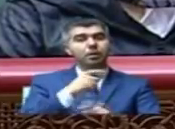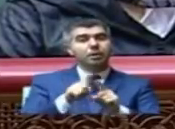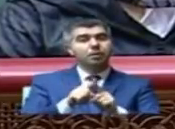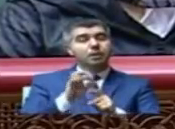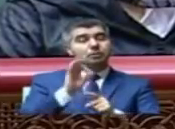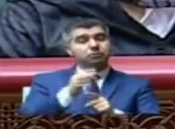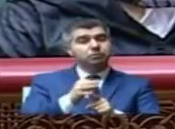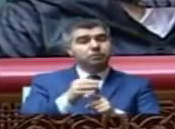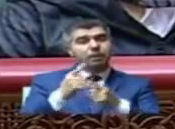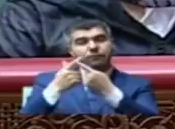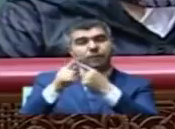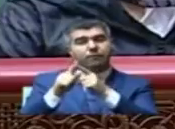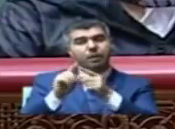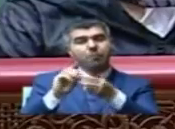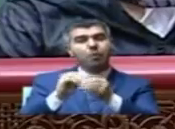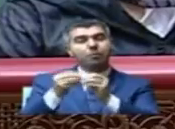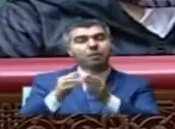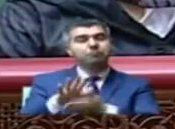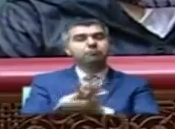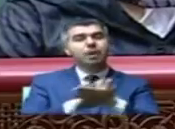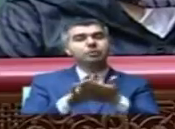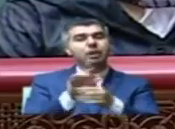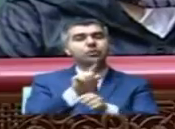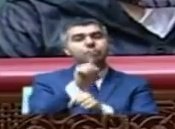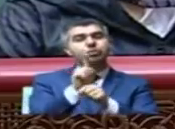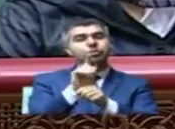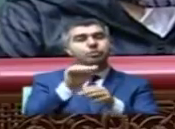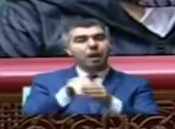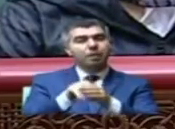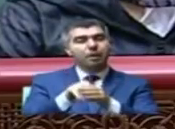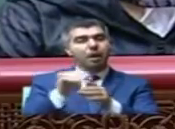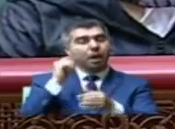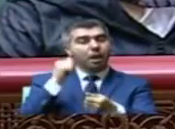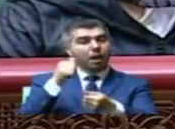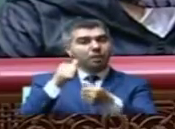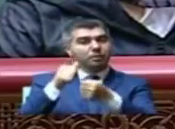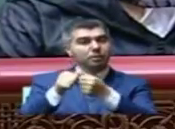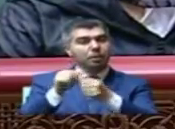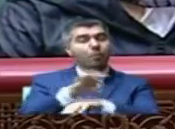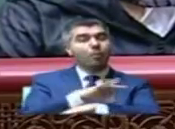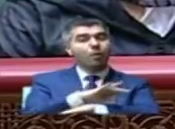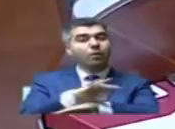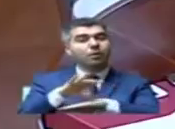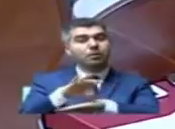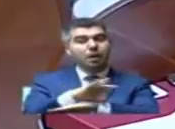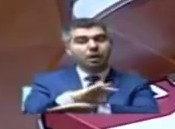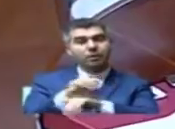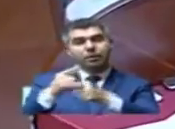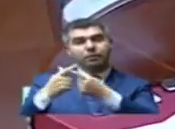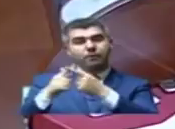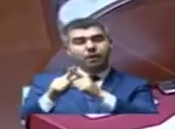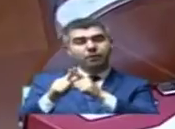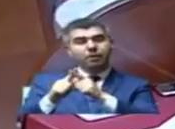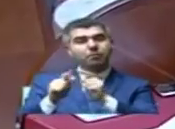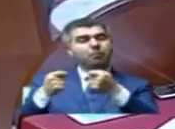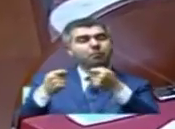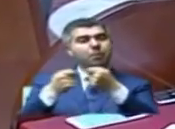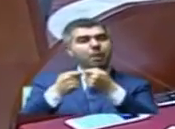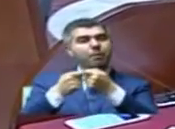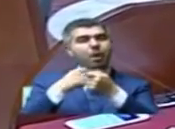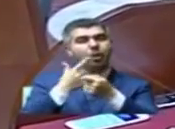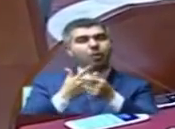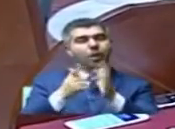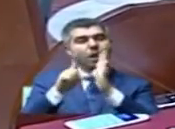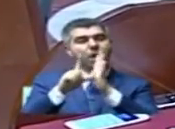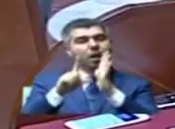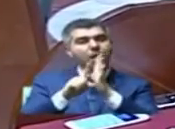الأوضاع المزرية التي يعيشها قطاع الجماعة الترابية، وجب التذكير بأن موظفي الجماعة الترابية يستفيدون من نفس نظام الأجور والتعويضات